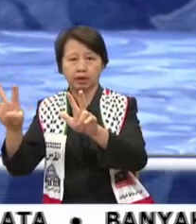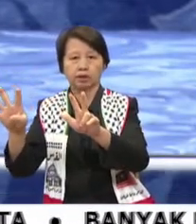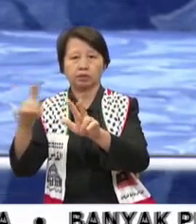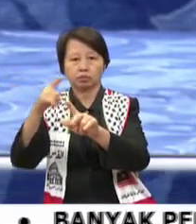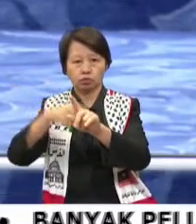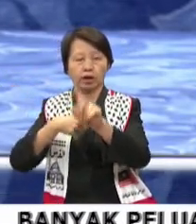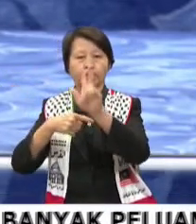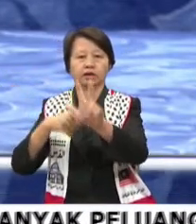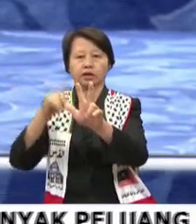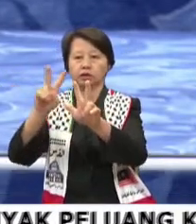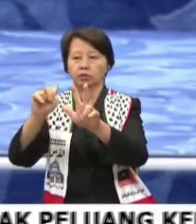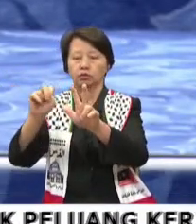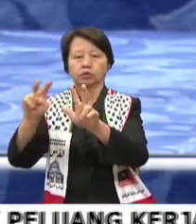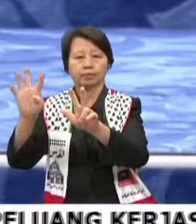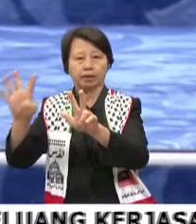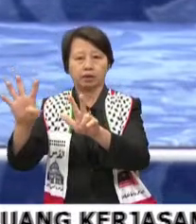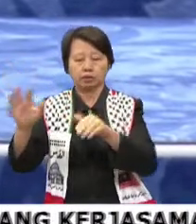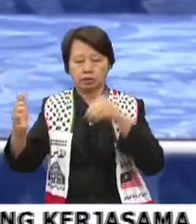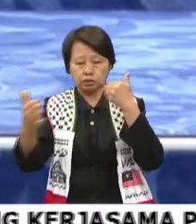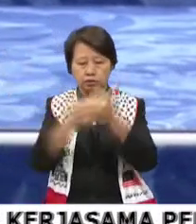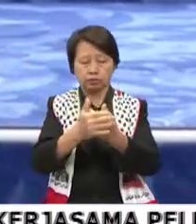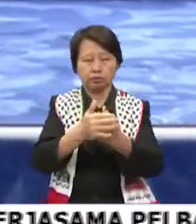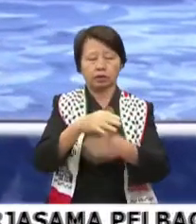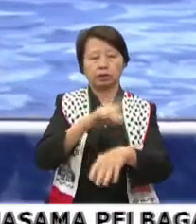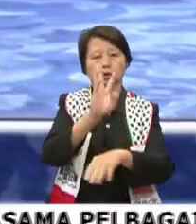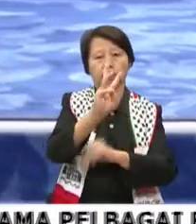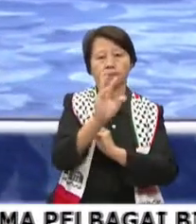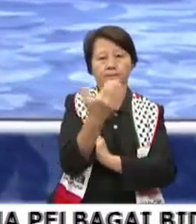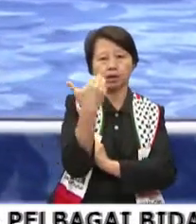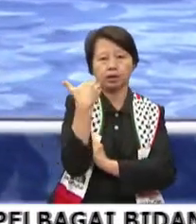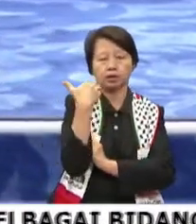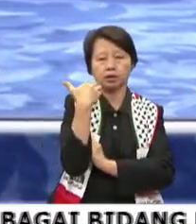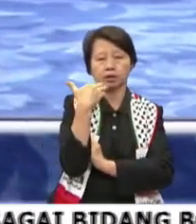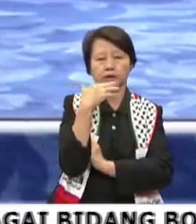2024 sehingga jam 6 pagi 28